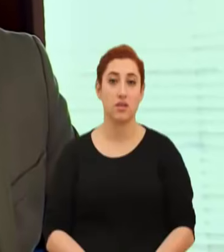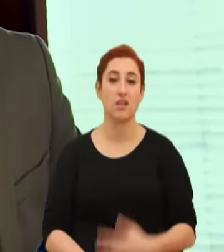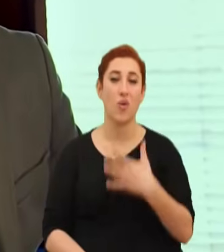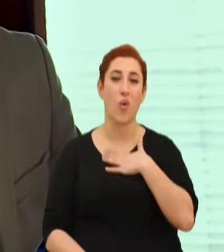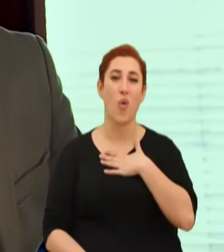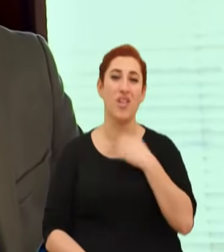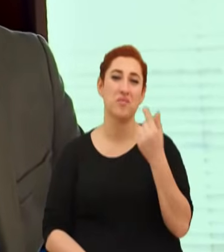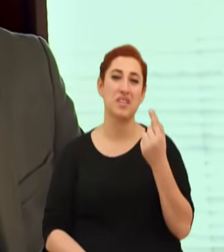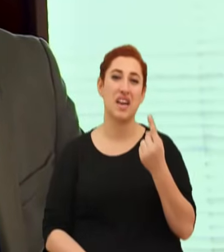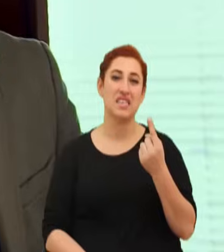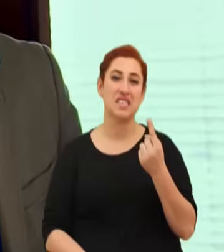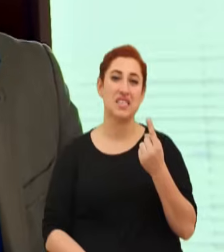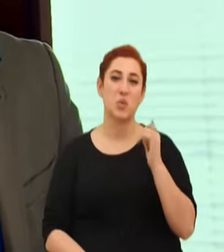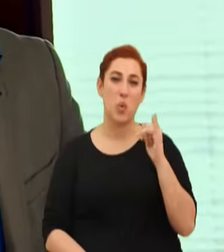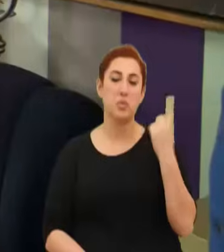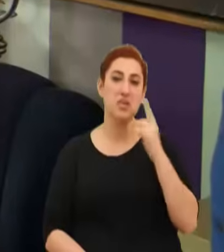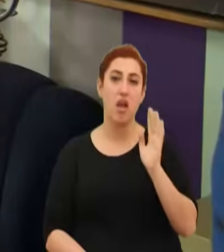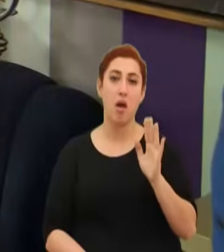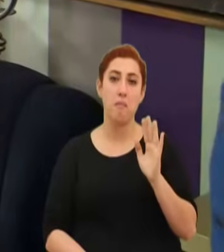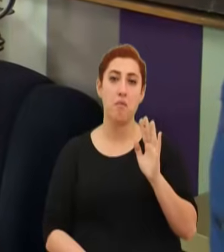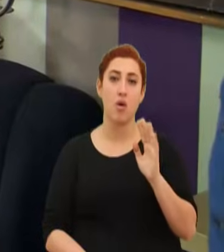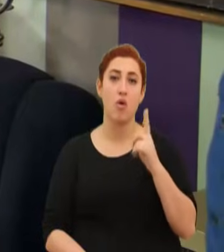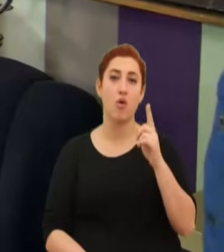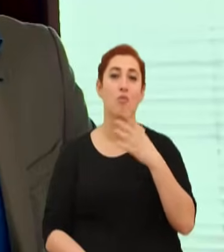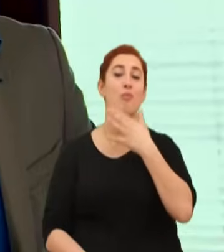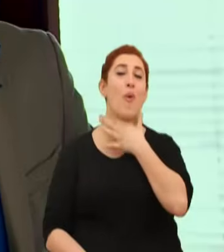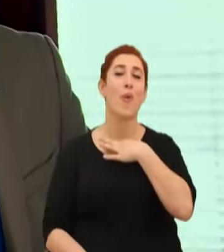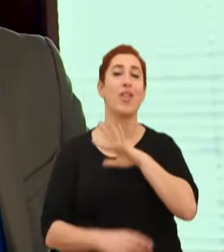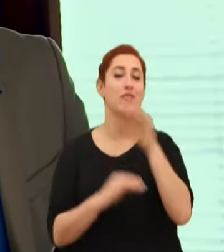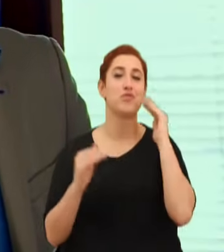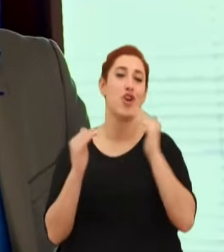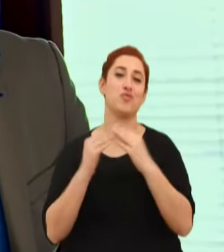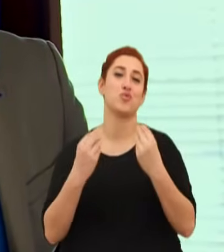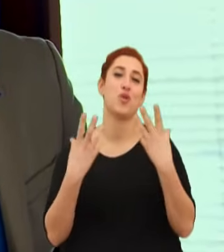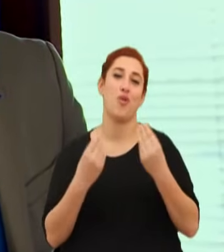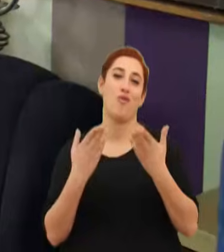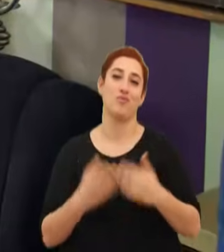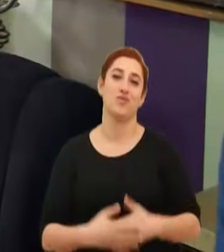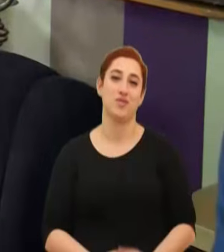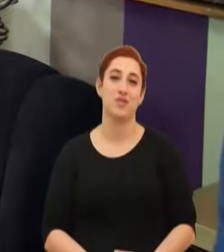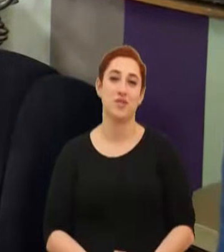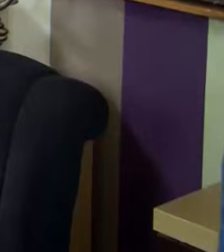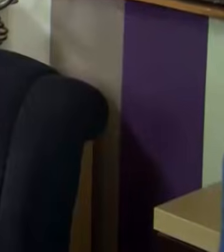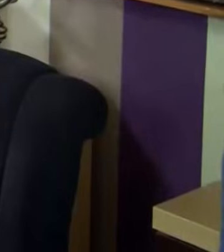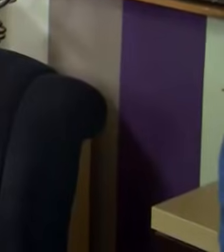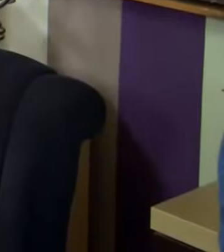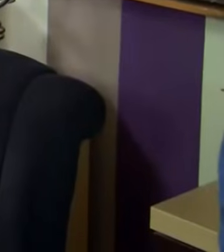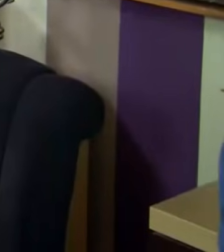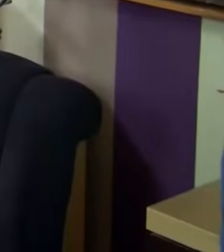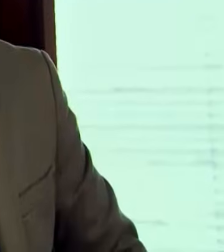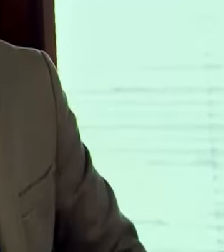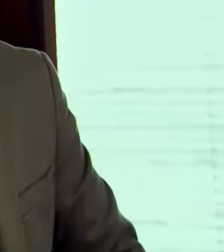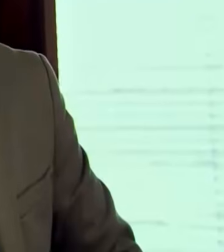Ya kolye molye biraz kötü bir şey ama o güzel boynuna her şey yakışıyor seni ya.